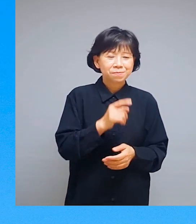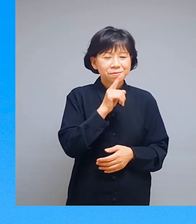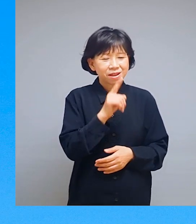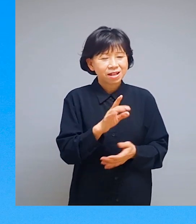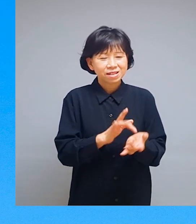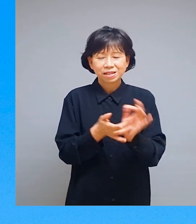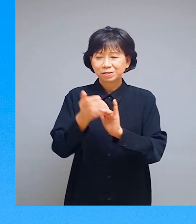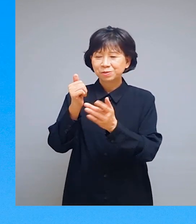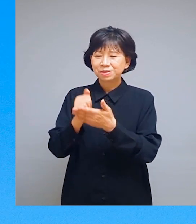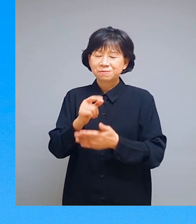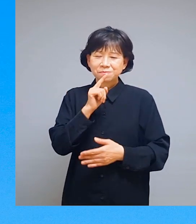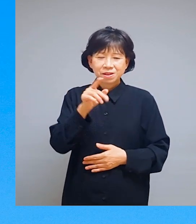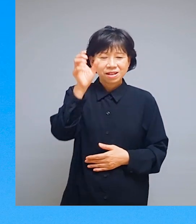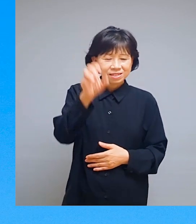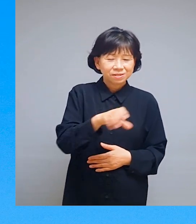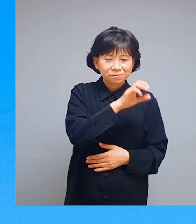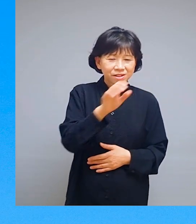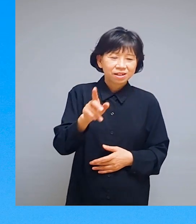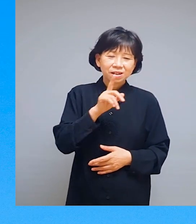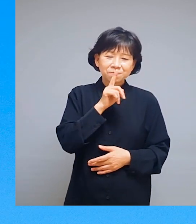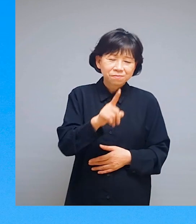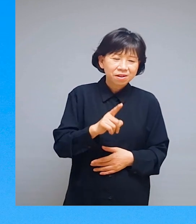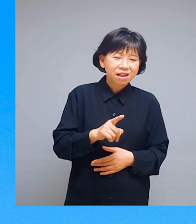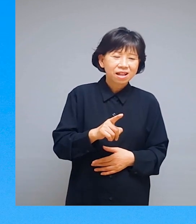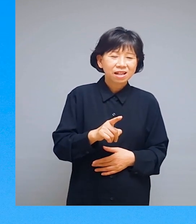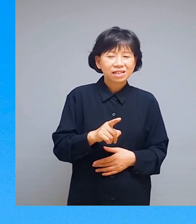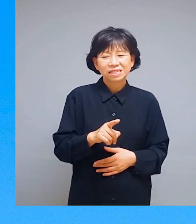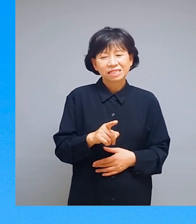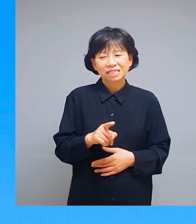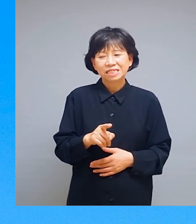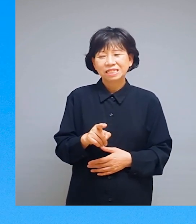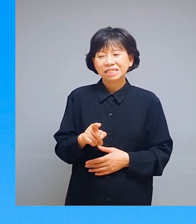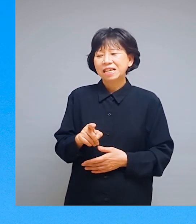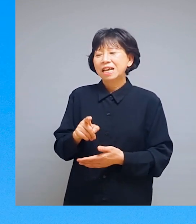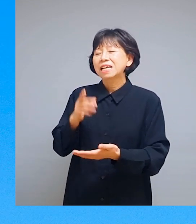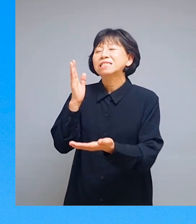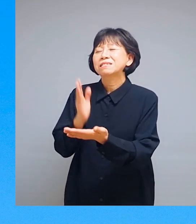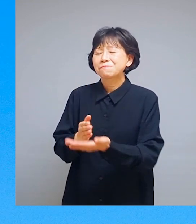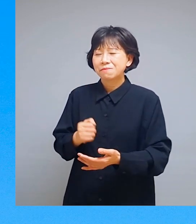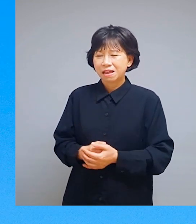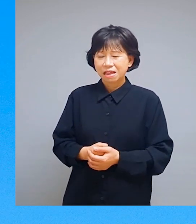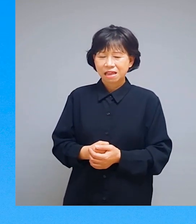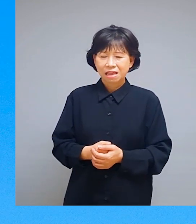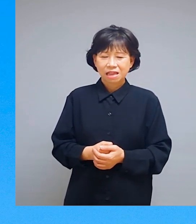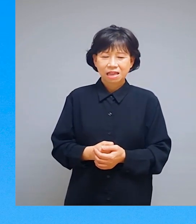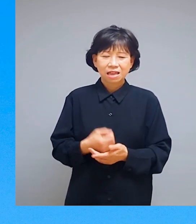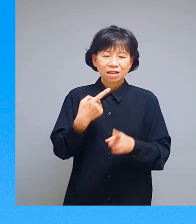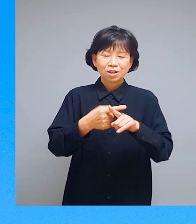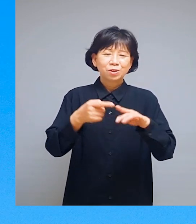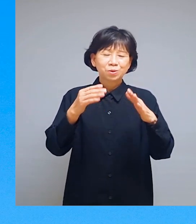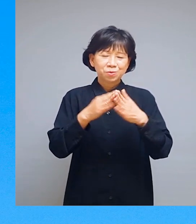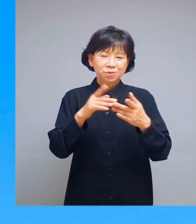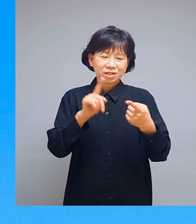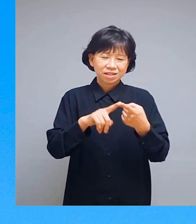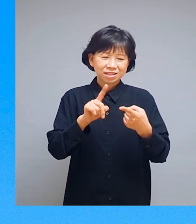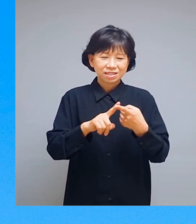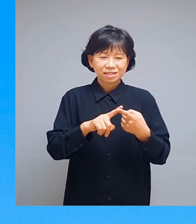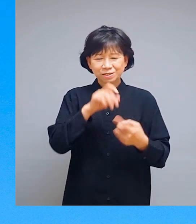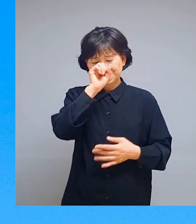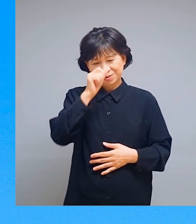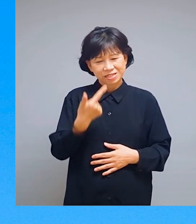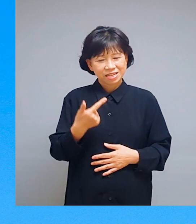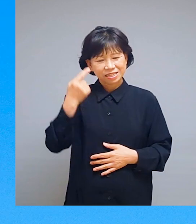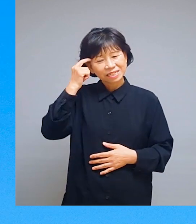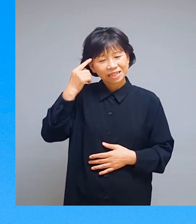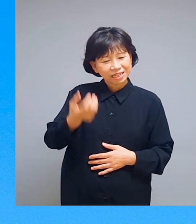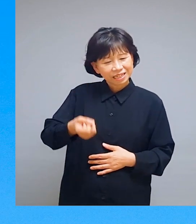얘기하면 안 돼. 십자가 얘기하면 안 돼. 그분들이 뭘 알겠어. 더 교회에 대한 반감만 생기지. 그렇게 생각하지 마시고 자꾸